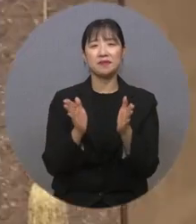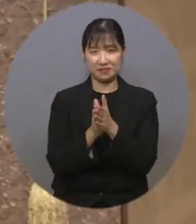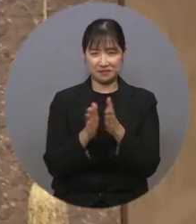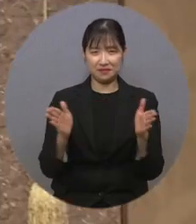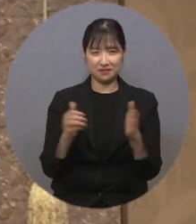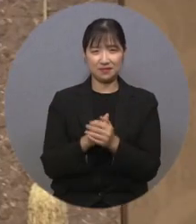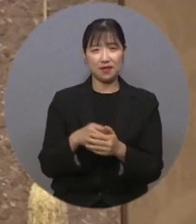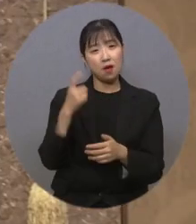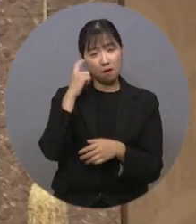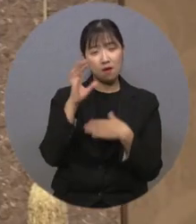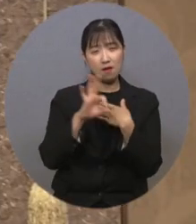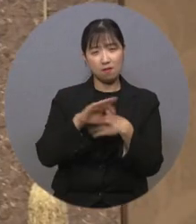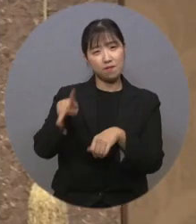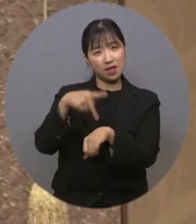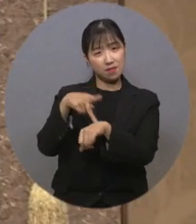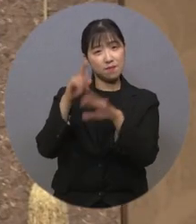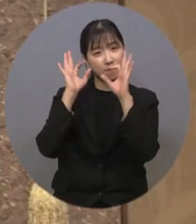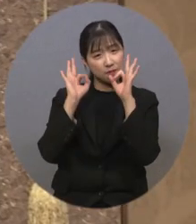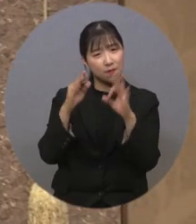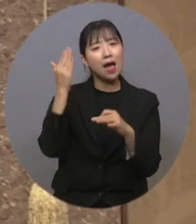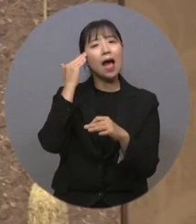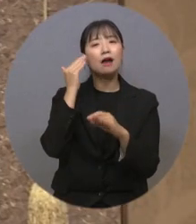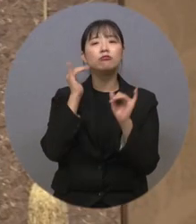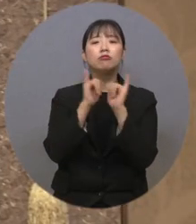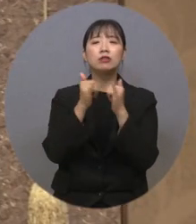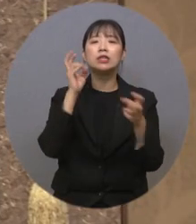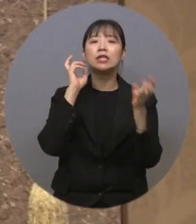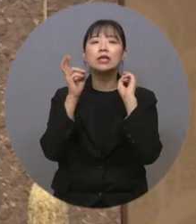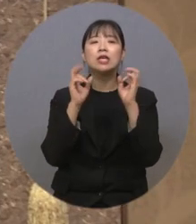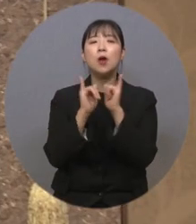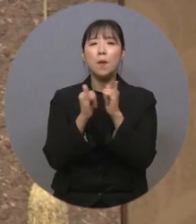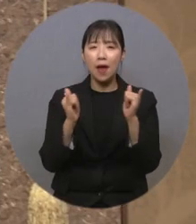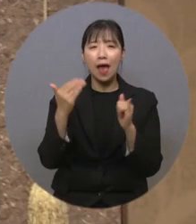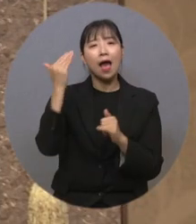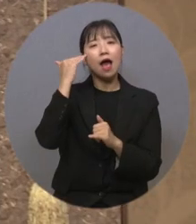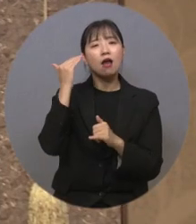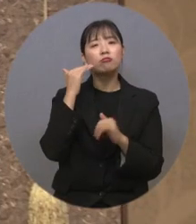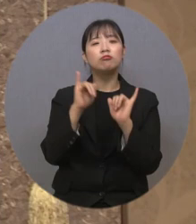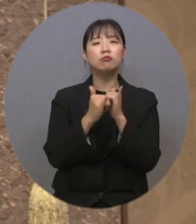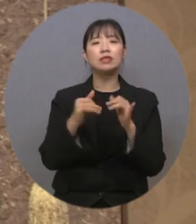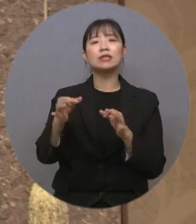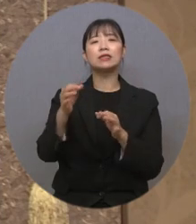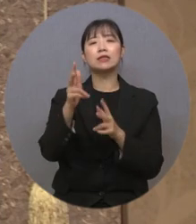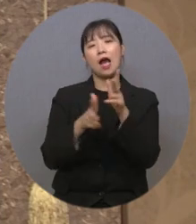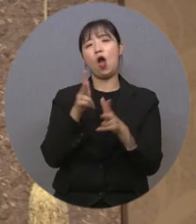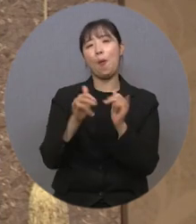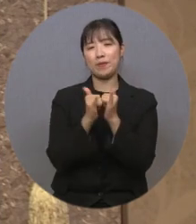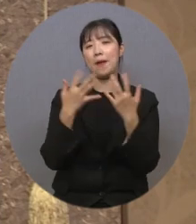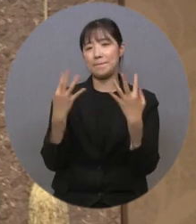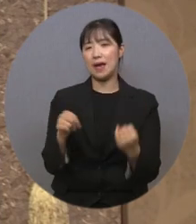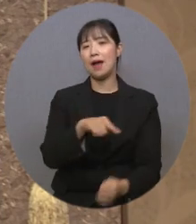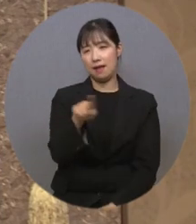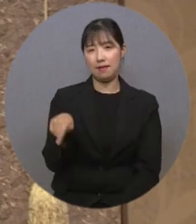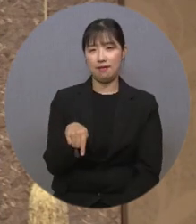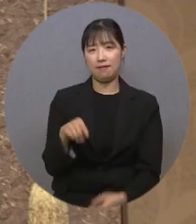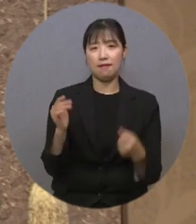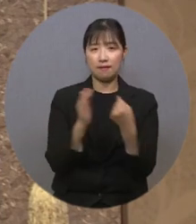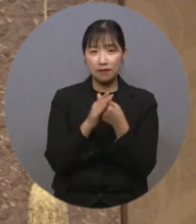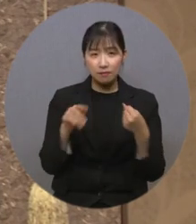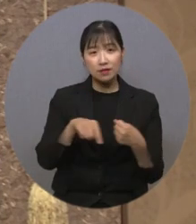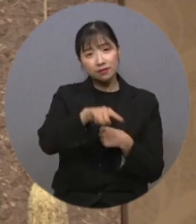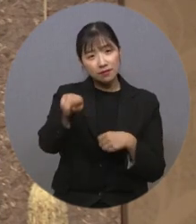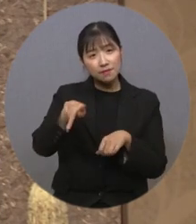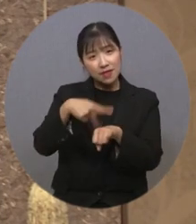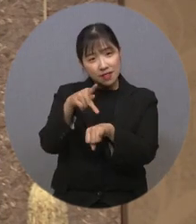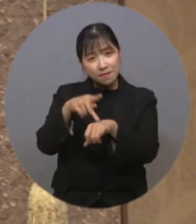왜냐하면 이제 필리핀에도 보면은 한국인 기업가들과 한국인 사업가들이 많이 있어요. 이분들이